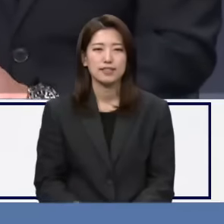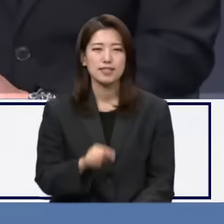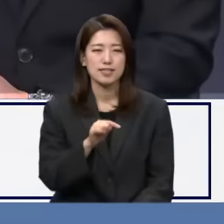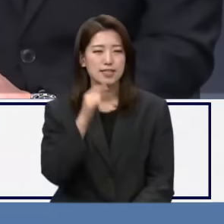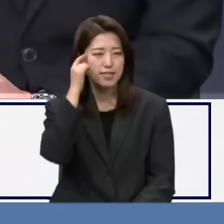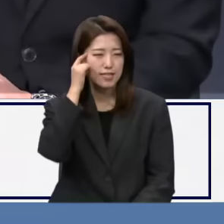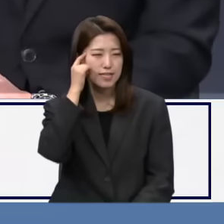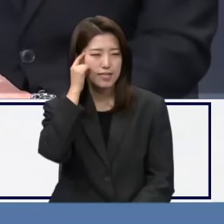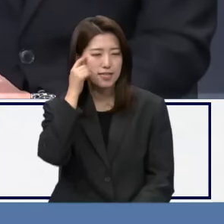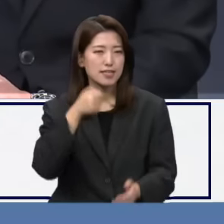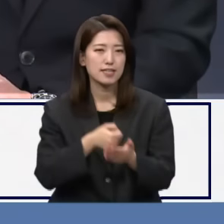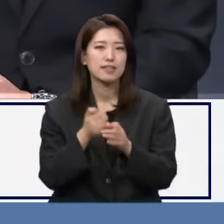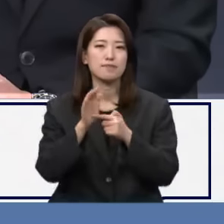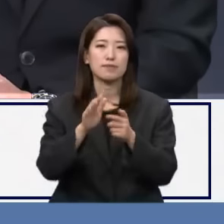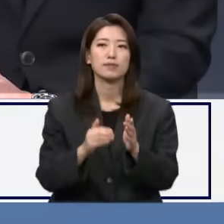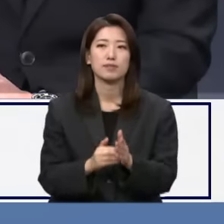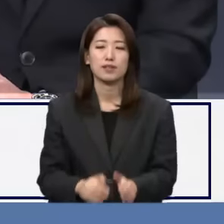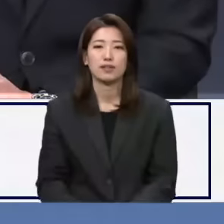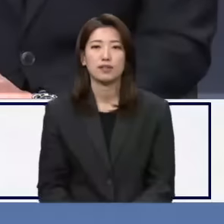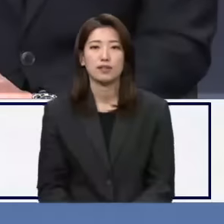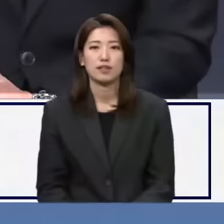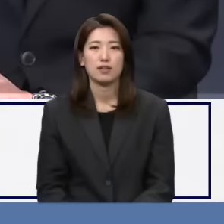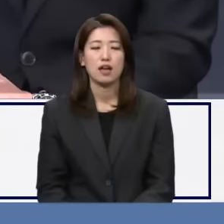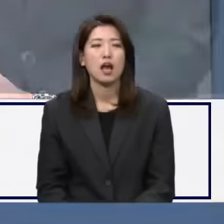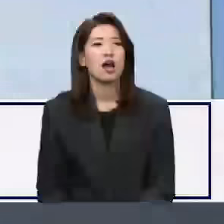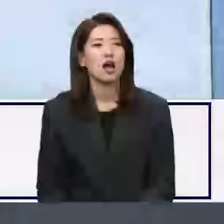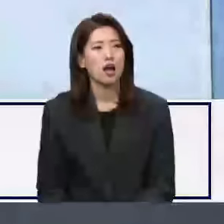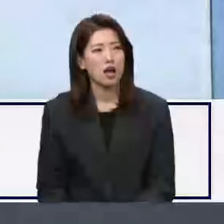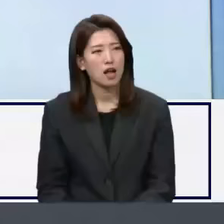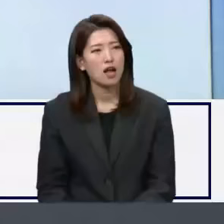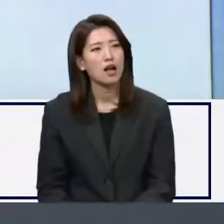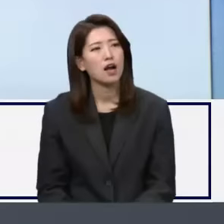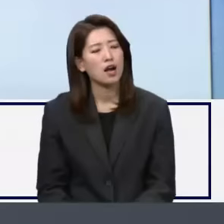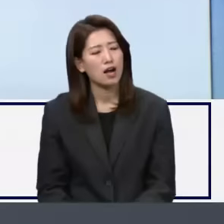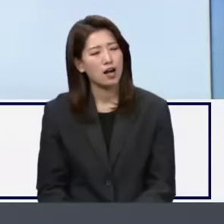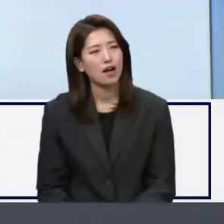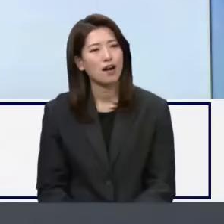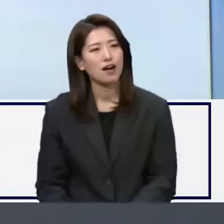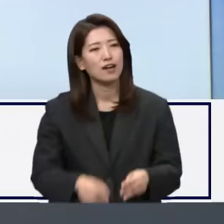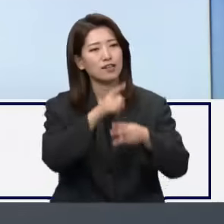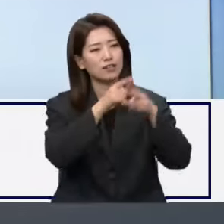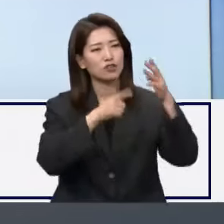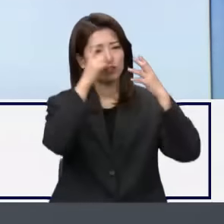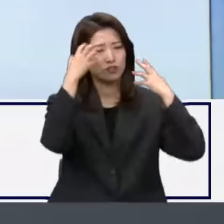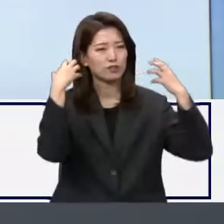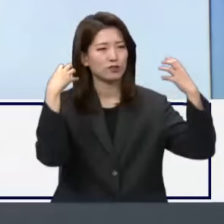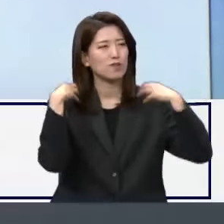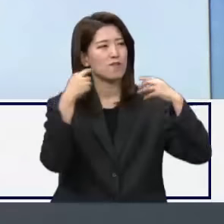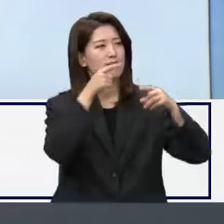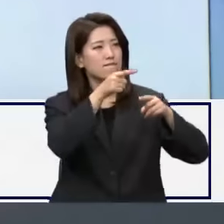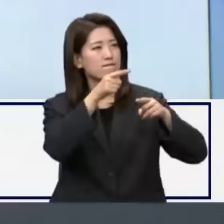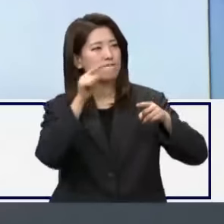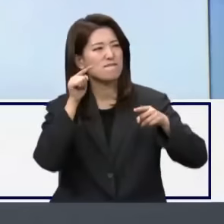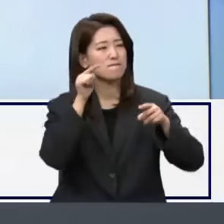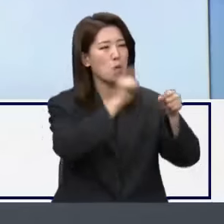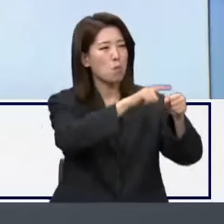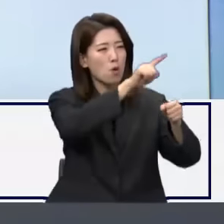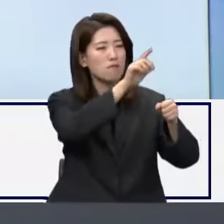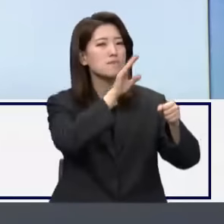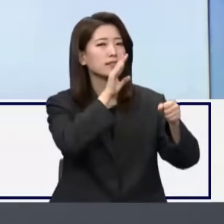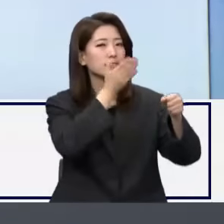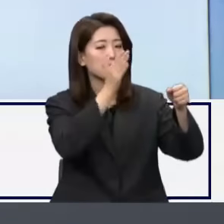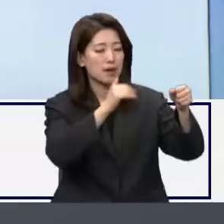말씀드릴 겁니다 아 그러니까 윤성열 정부에 대해서 방점이 지힌 건 맞는데 다만 그 가는 길목의